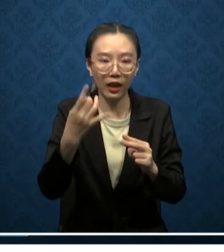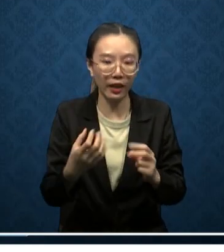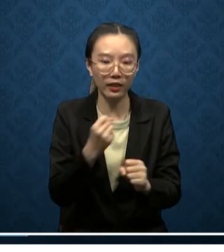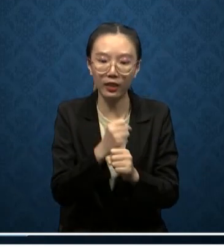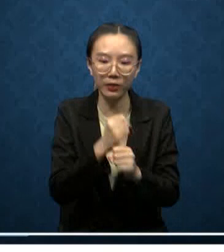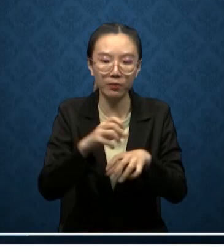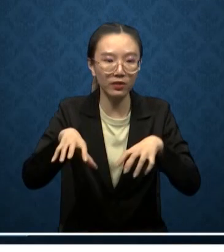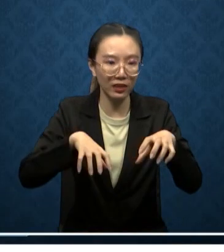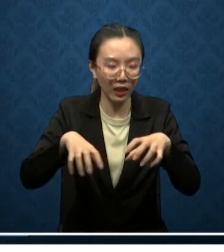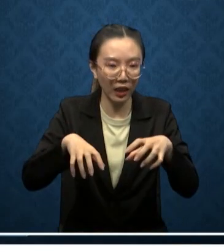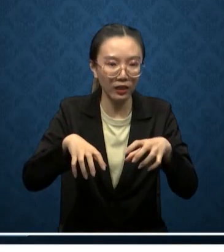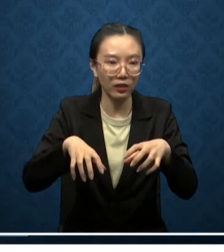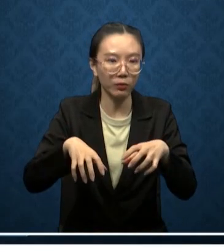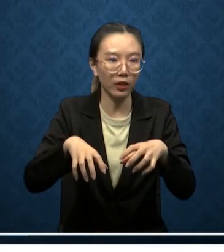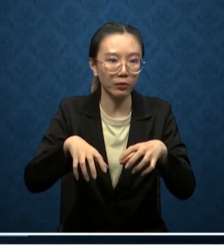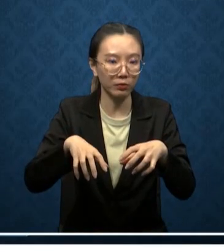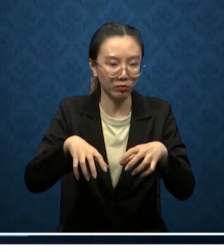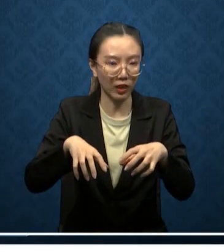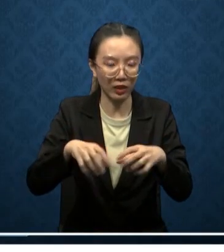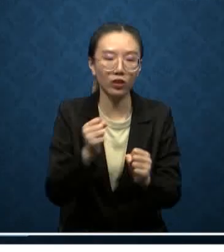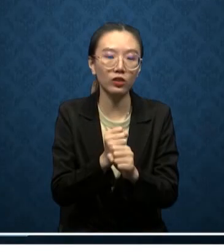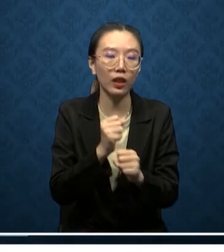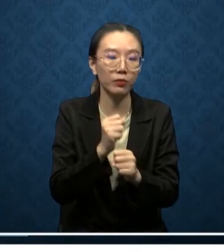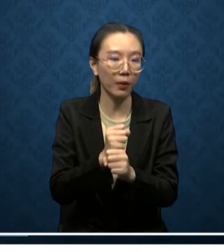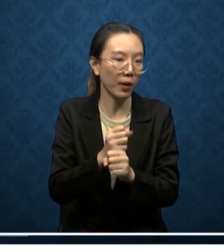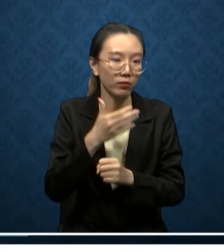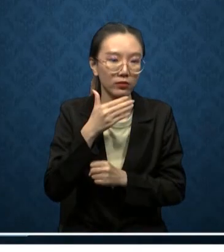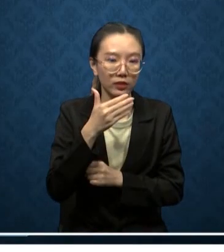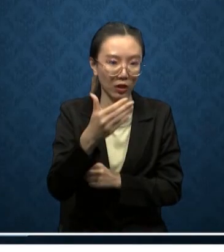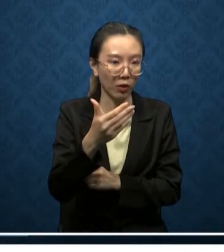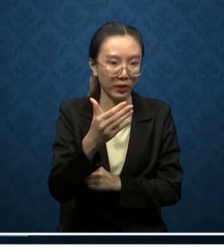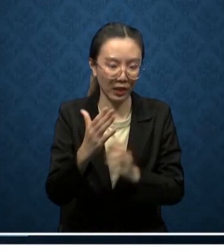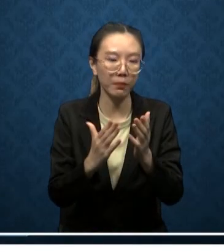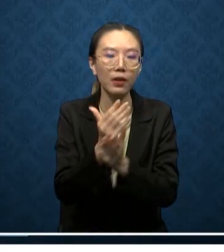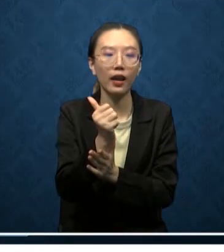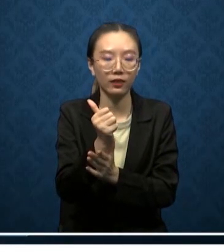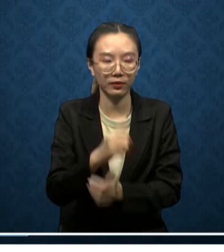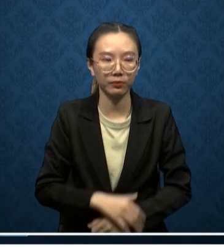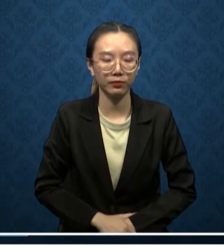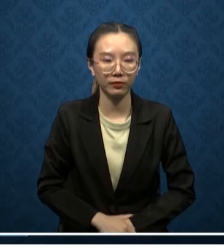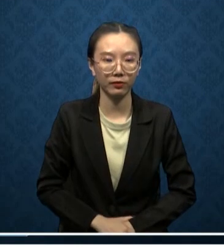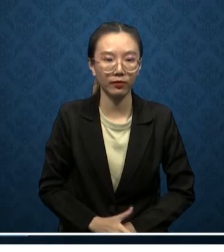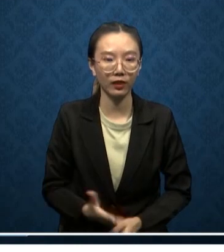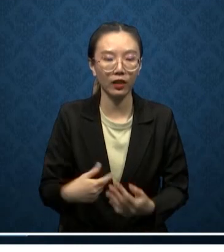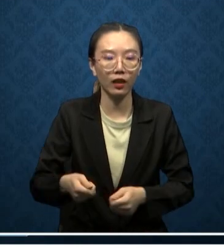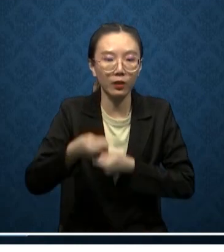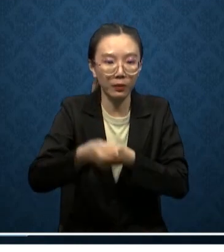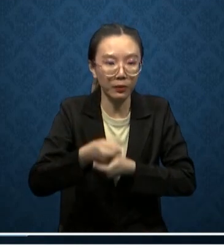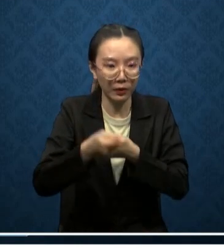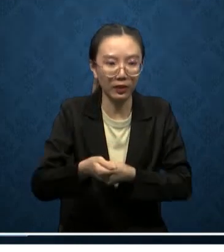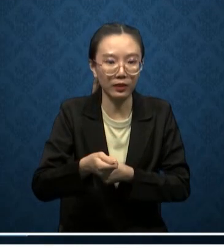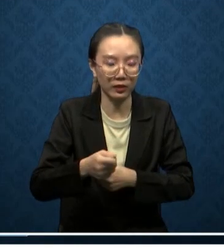การควรจะต้องขับเคลื่อนตลอดงโซ่นะครับตลอดวงจรให้ได้ถึงจะพสำเร็จได้อีกตัวนึงของเกษตรชีวภาพคือแมลง